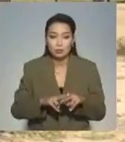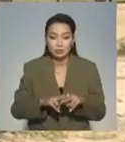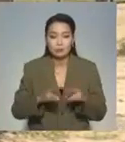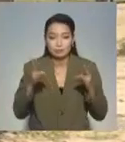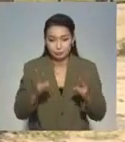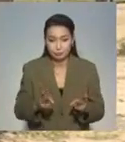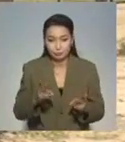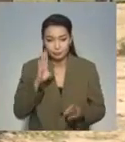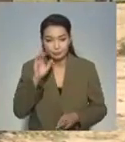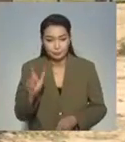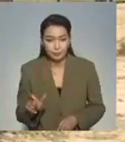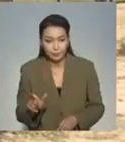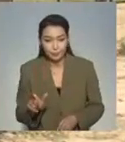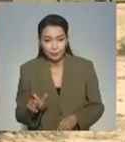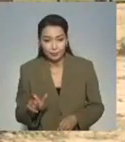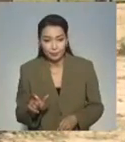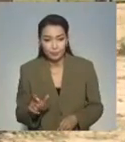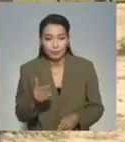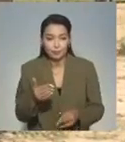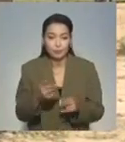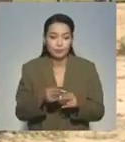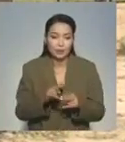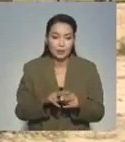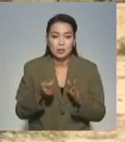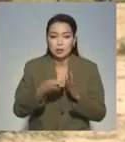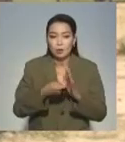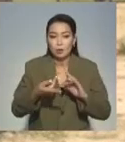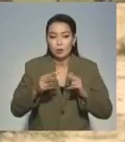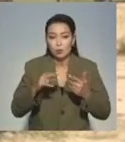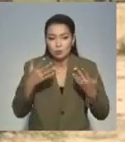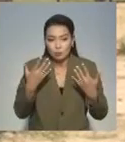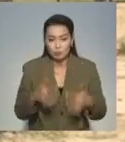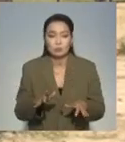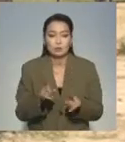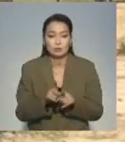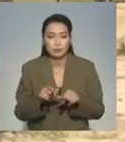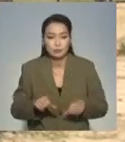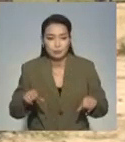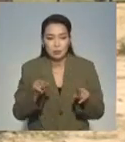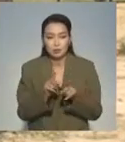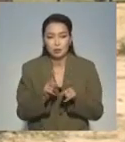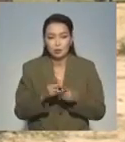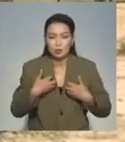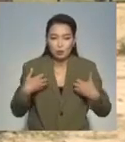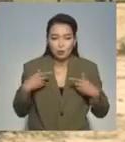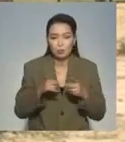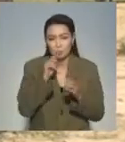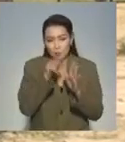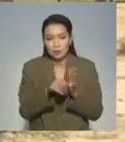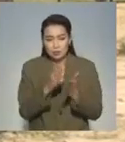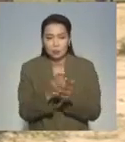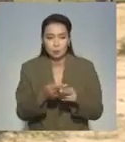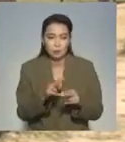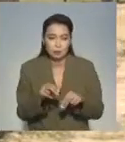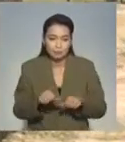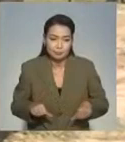жарақаттанған. Одан кейін келіп замогын ауыстырдық, ішінде мал жүреді дейді. Ол малды жүрсе мынандай ішіндегі от